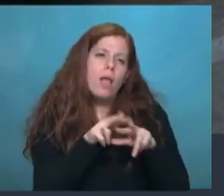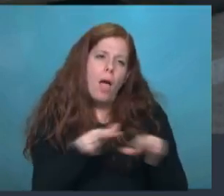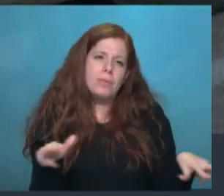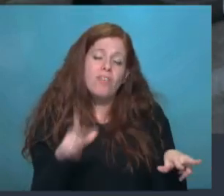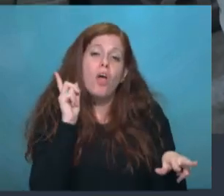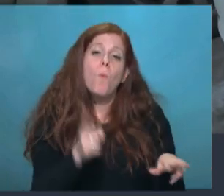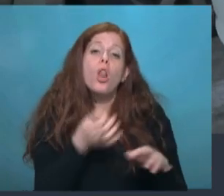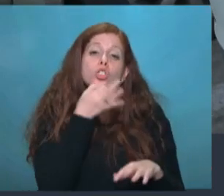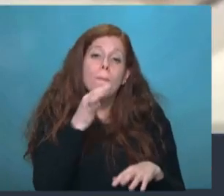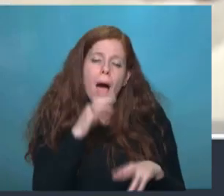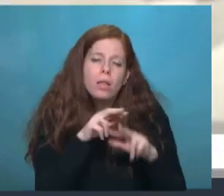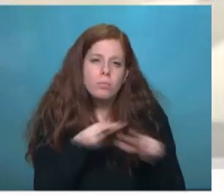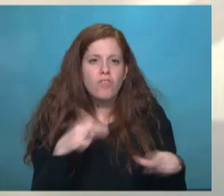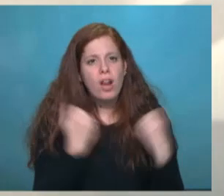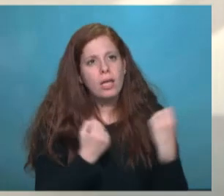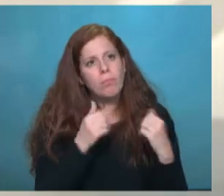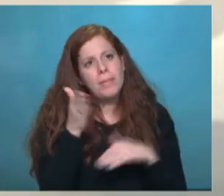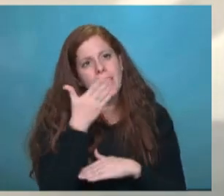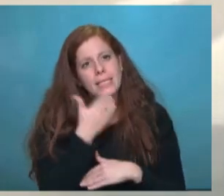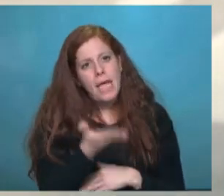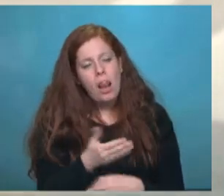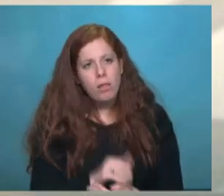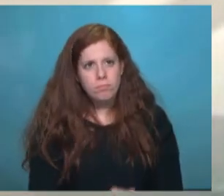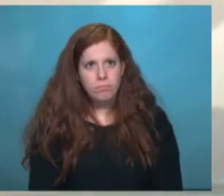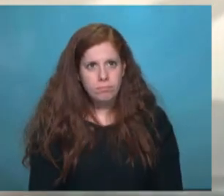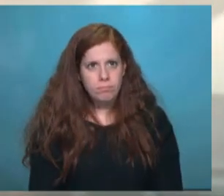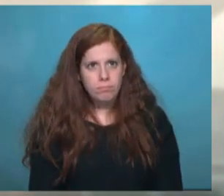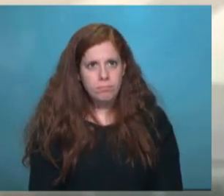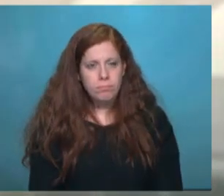הנהגים במדינת ישראל.